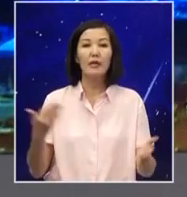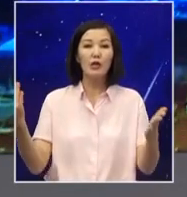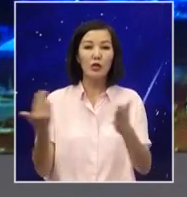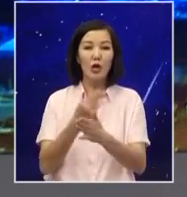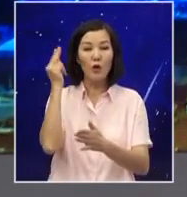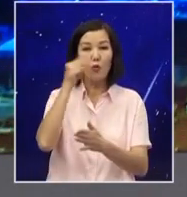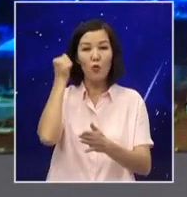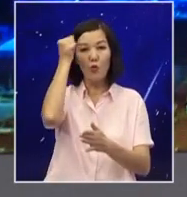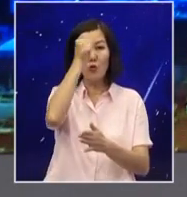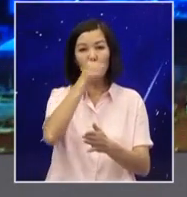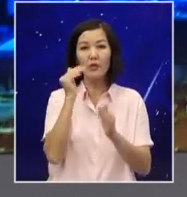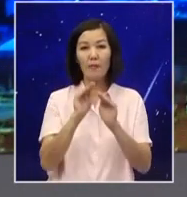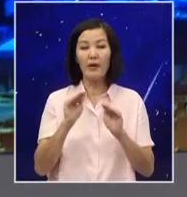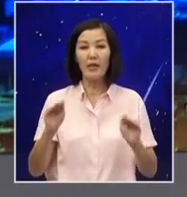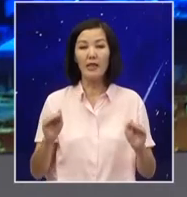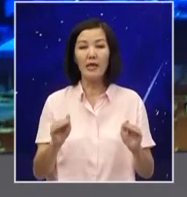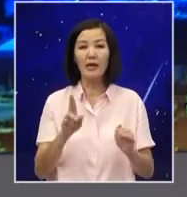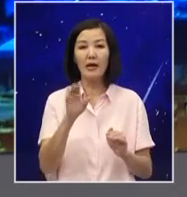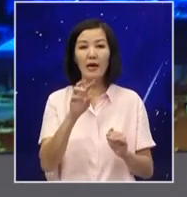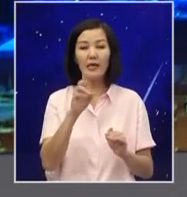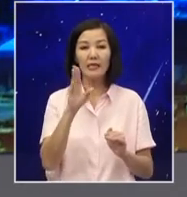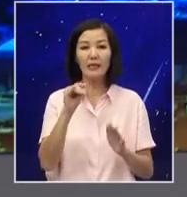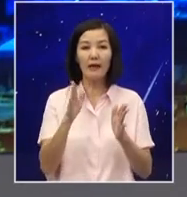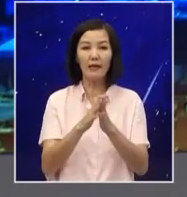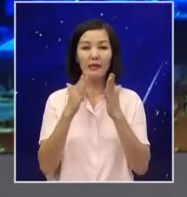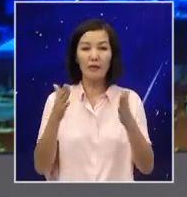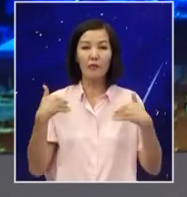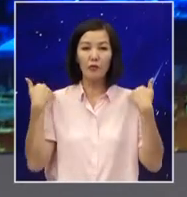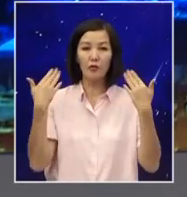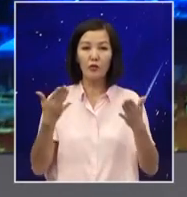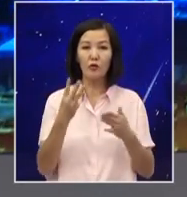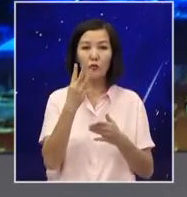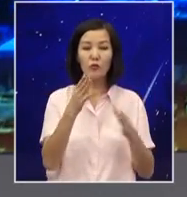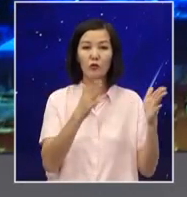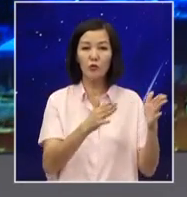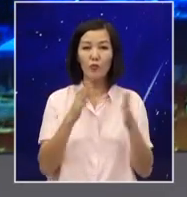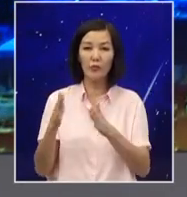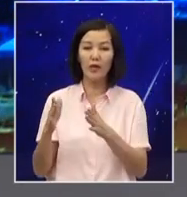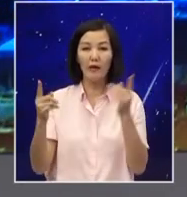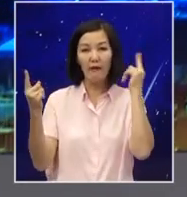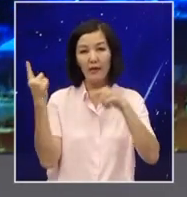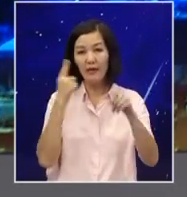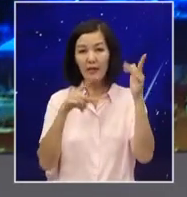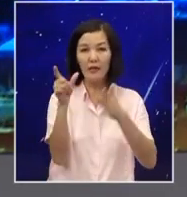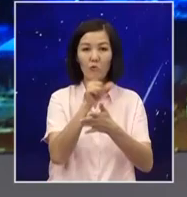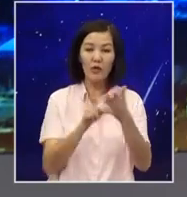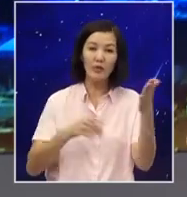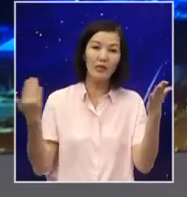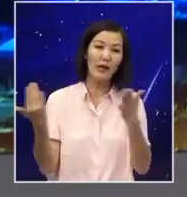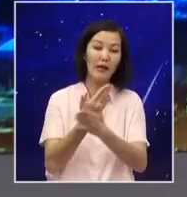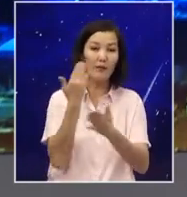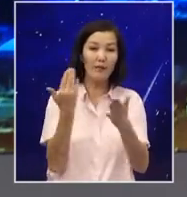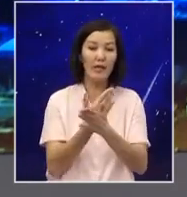Жаңа оқу жылында балаларға ғазына кітабының тұсаукесер рәсімі өтті. Туынды 3 томдық. Ертегілер, өлеңдер және әңгімелерден